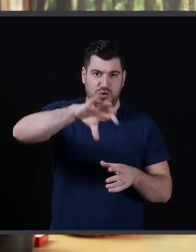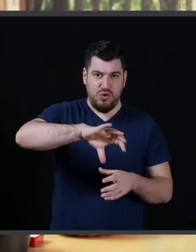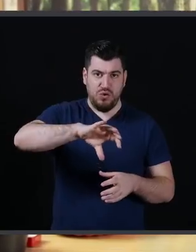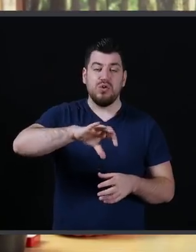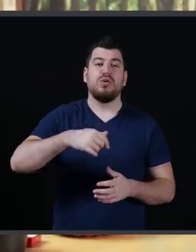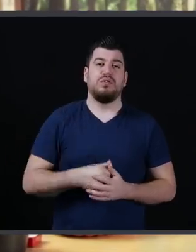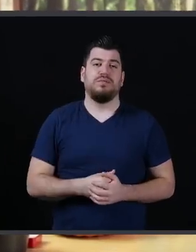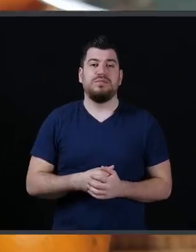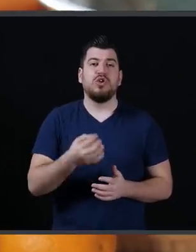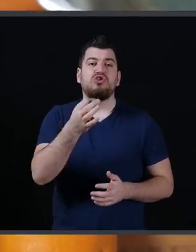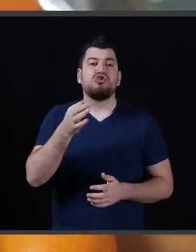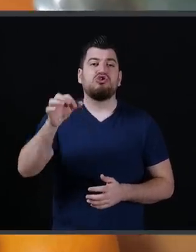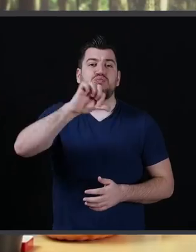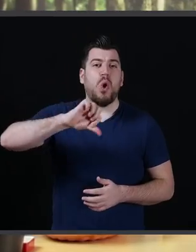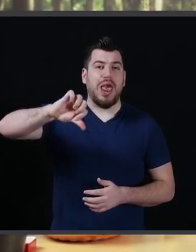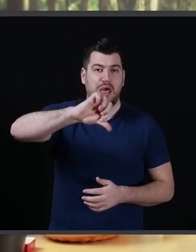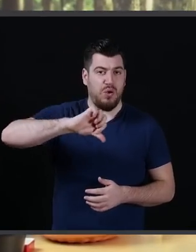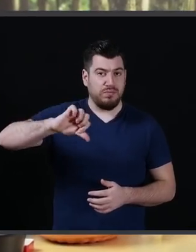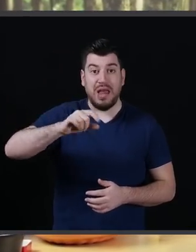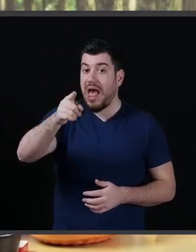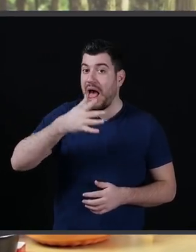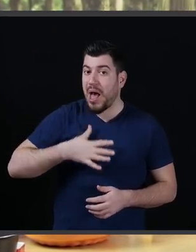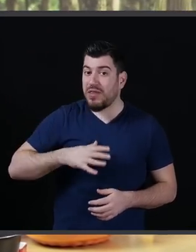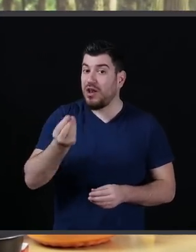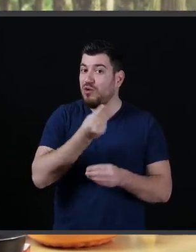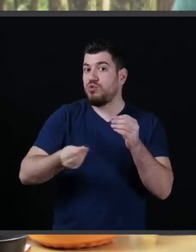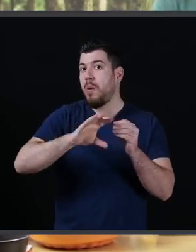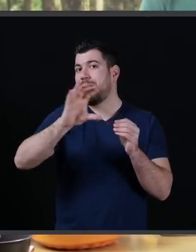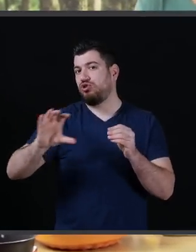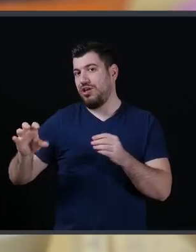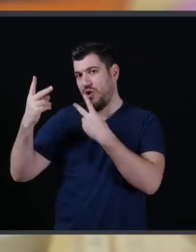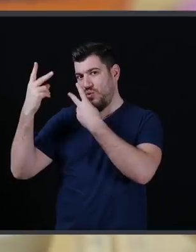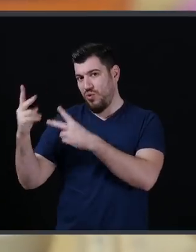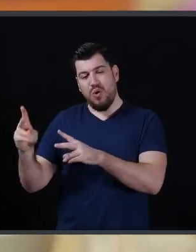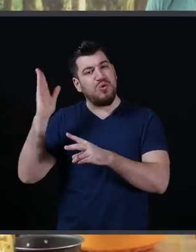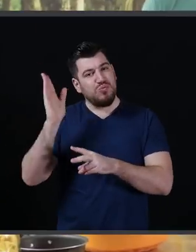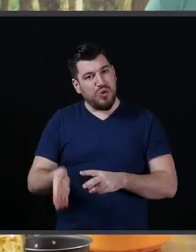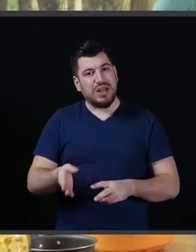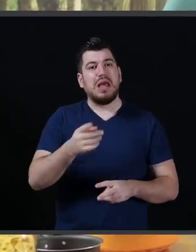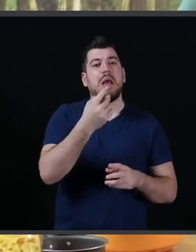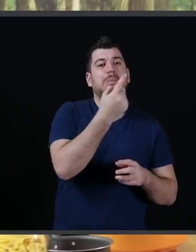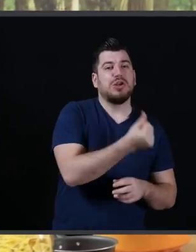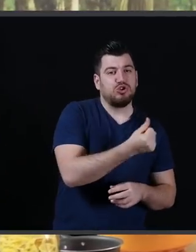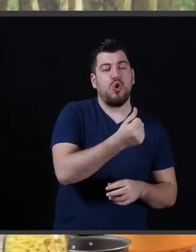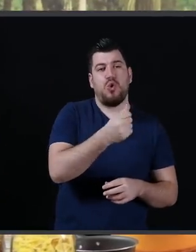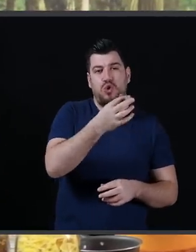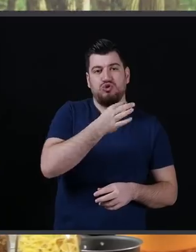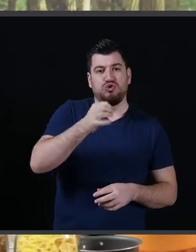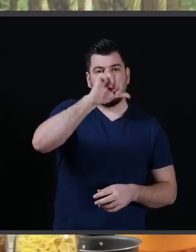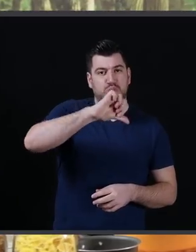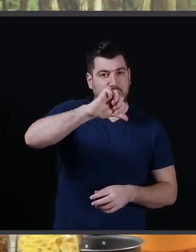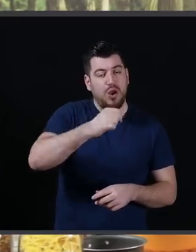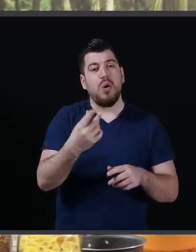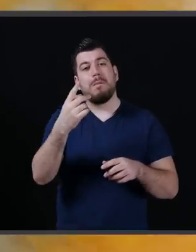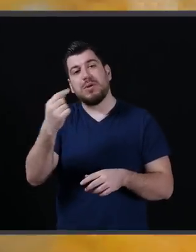Σε περίπτωση που θέλετε να το κάνετε Πιο μεσογειακό Μπορείτε να σπάσετε το σπορέλαιο Μισό μισό Μισό ελαιόλαδο, μισό σπορέλαιο Θα γίνει μια χαρά Το